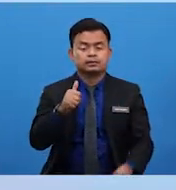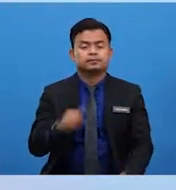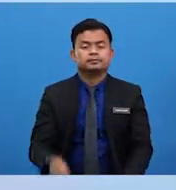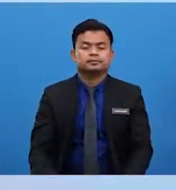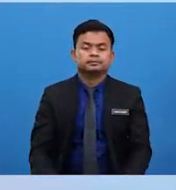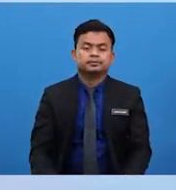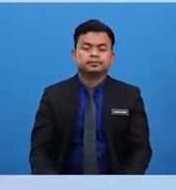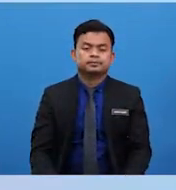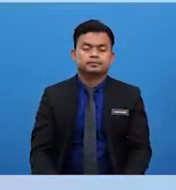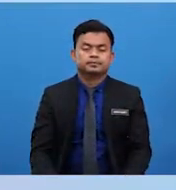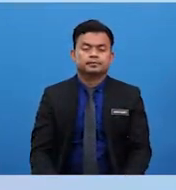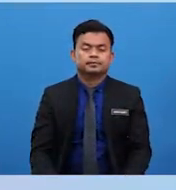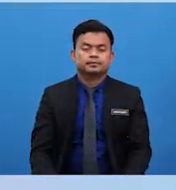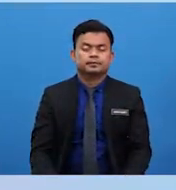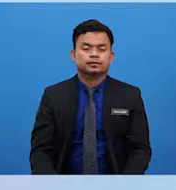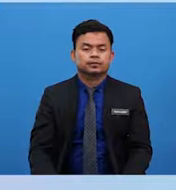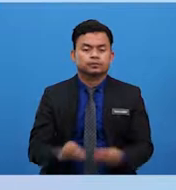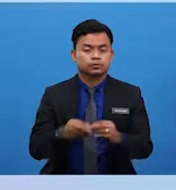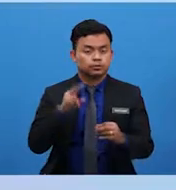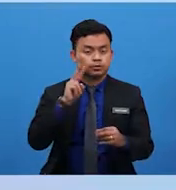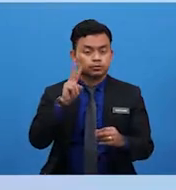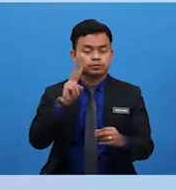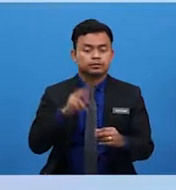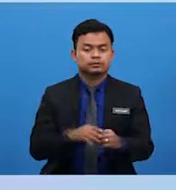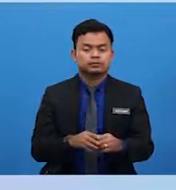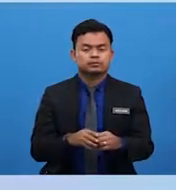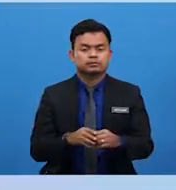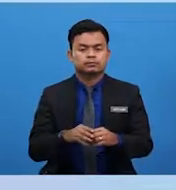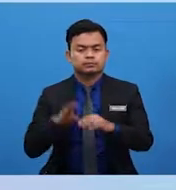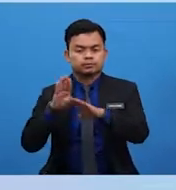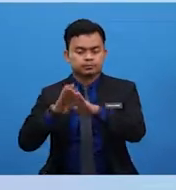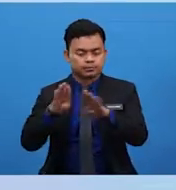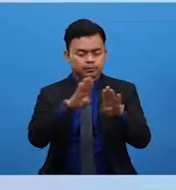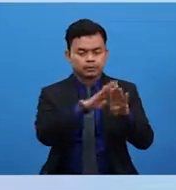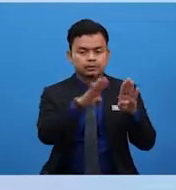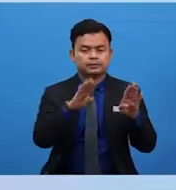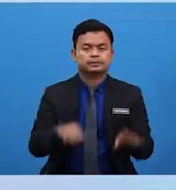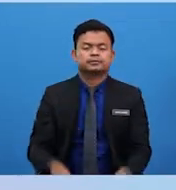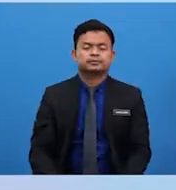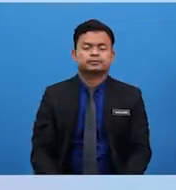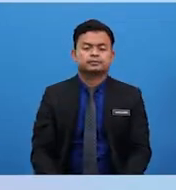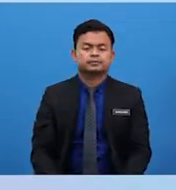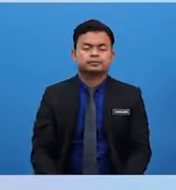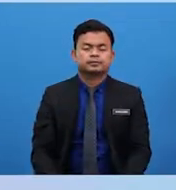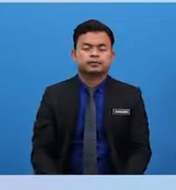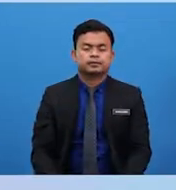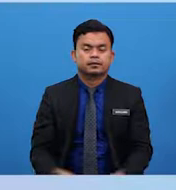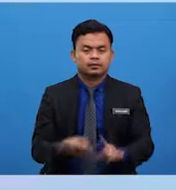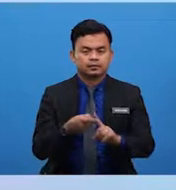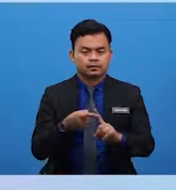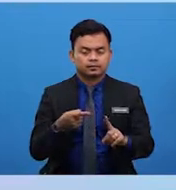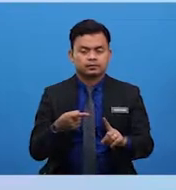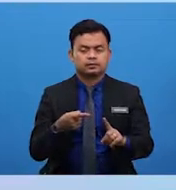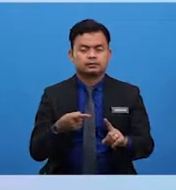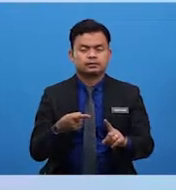jikalau kita pergi kepada elemen kedua itu kadab anjing Oke kadang painting puluh adalah Om Dave